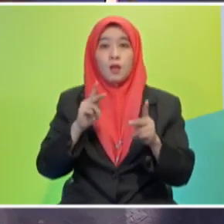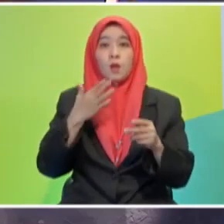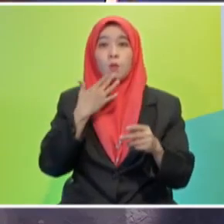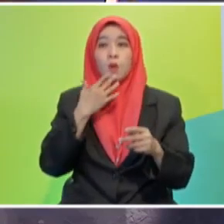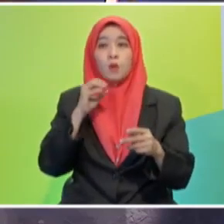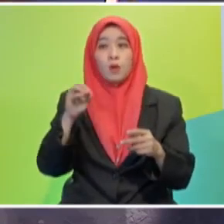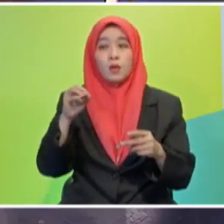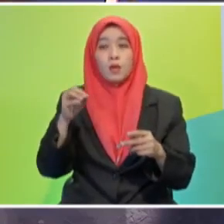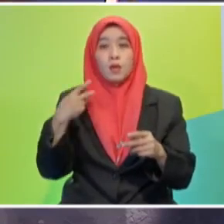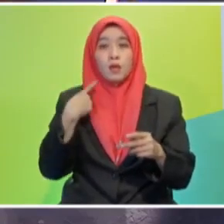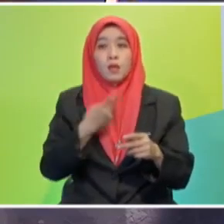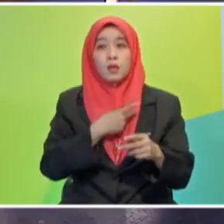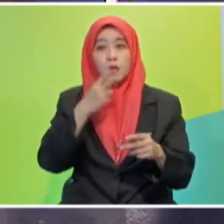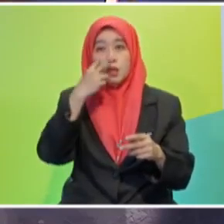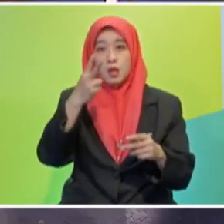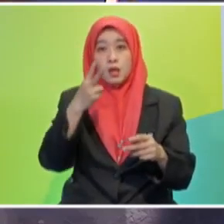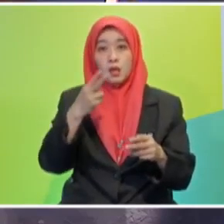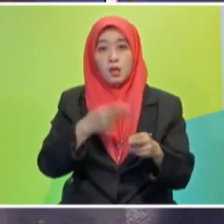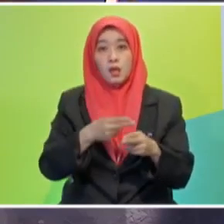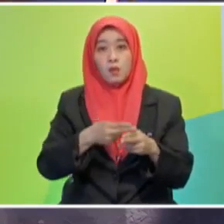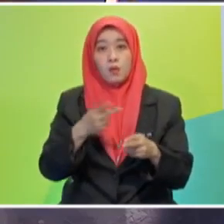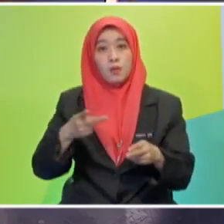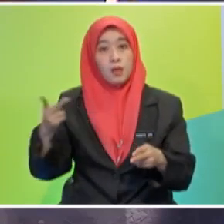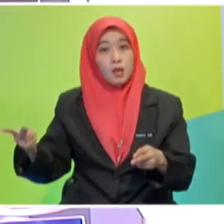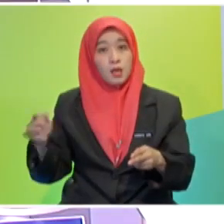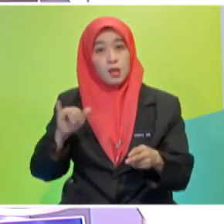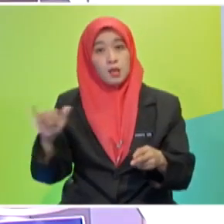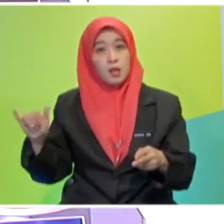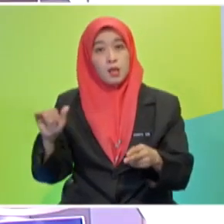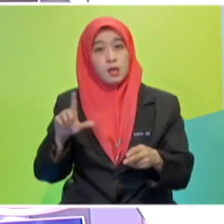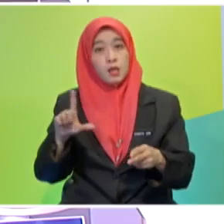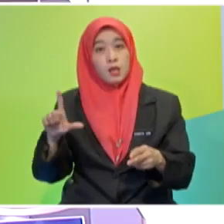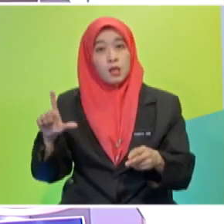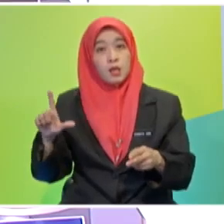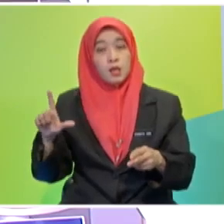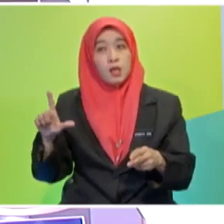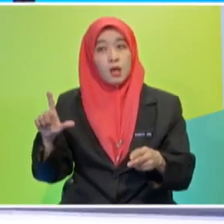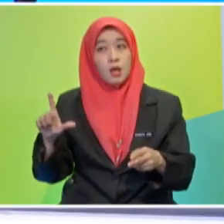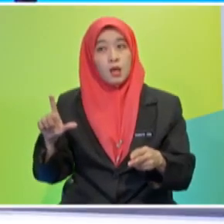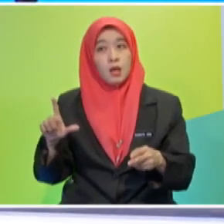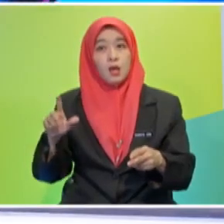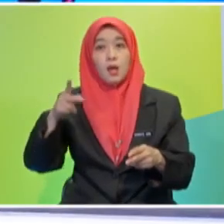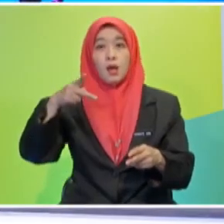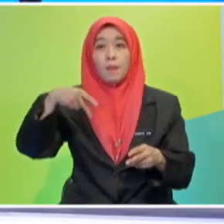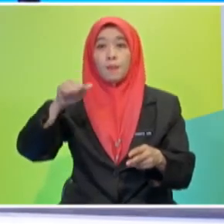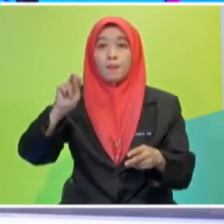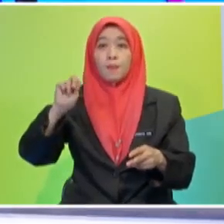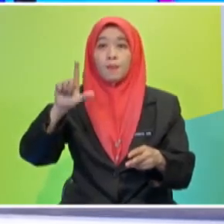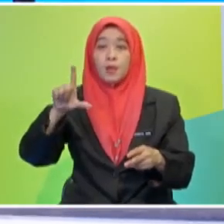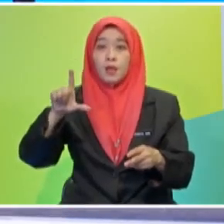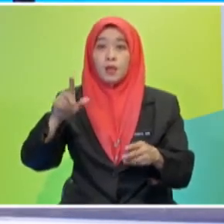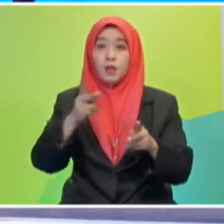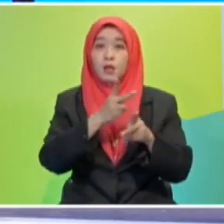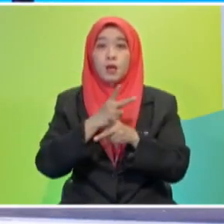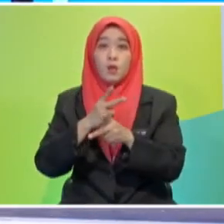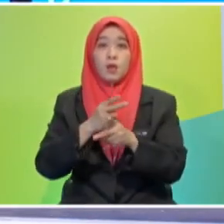kalau kita lihat kat situ ialah nama perkakasannya ialah yang pertama kita ada panel kawalan. Panel kawalan. Yang kedua kita